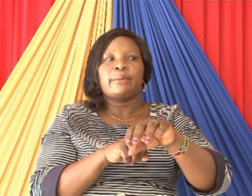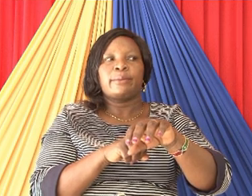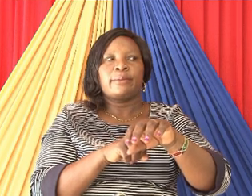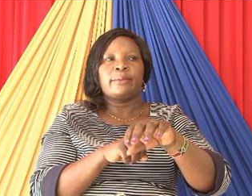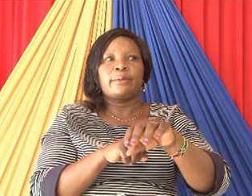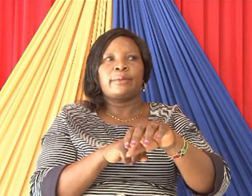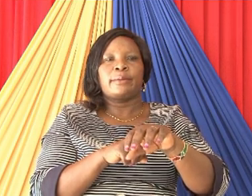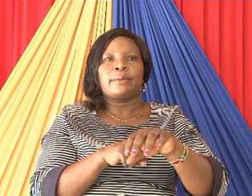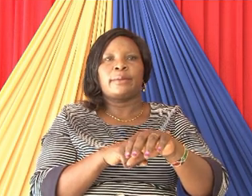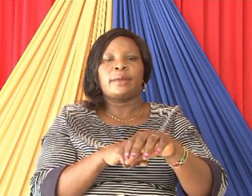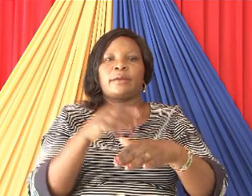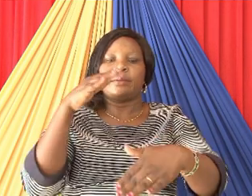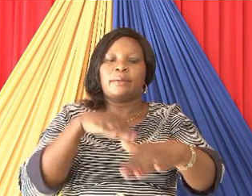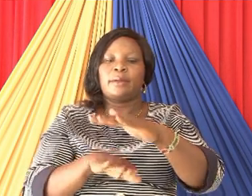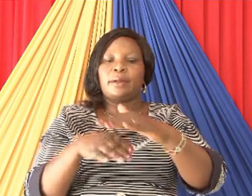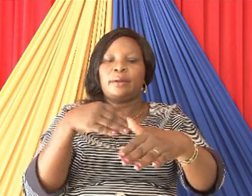ametawanya mbegu zake,